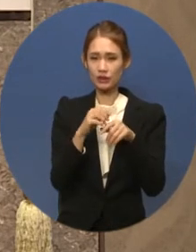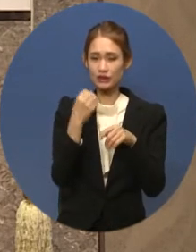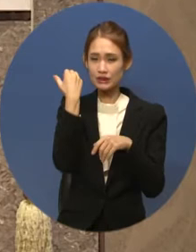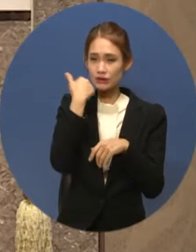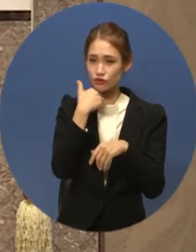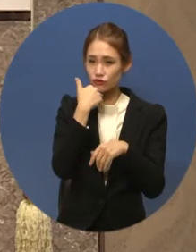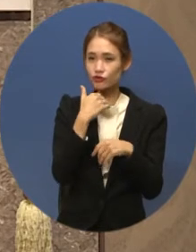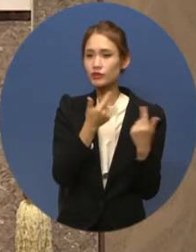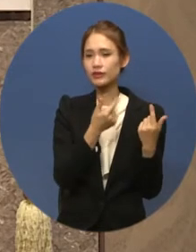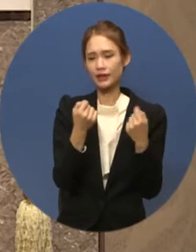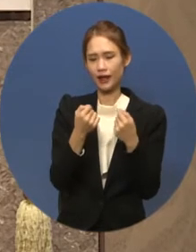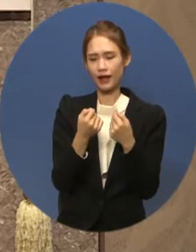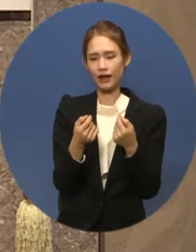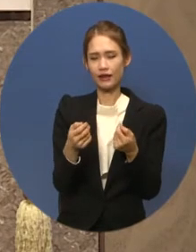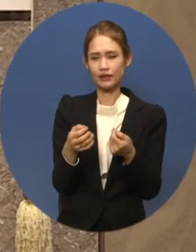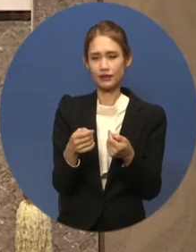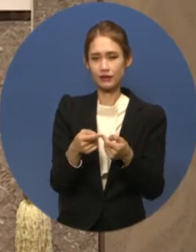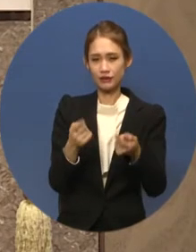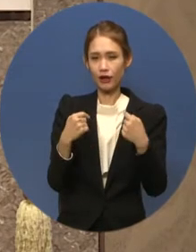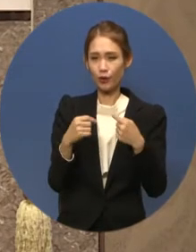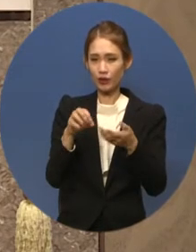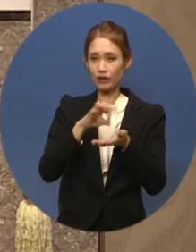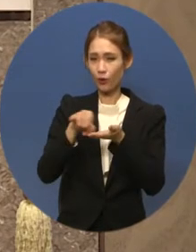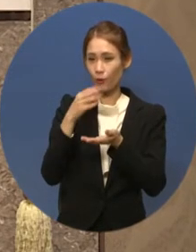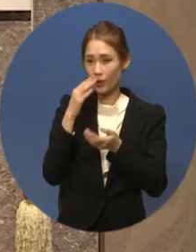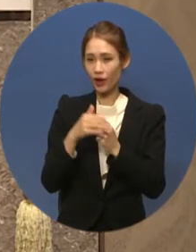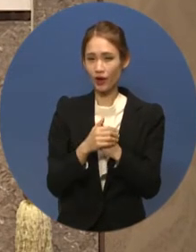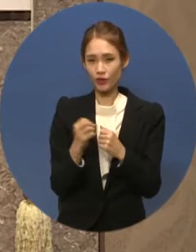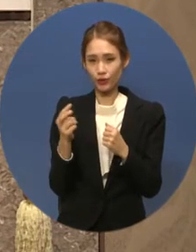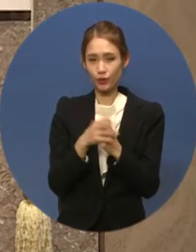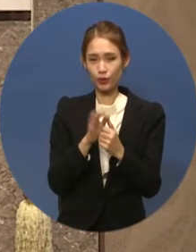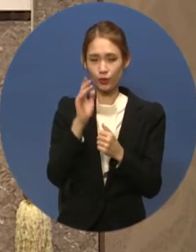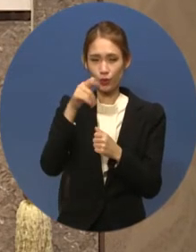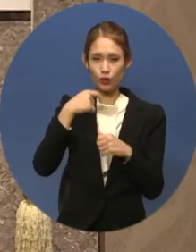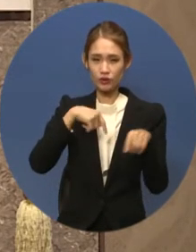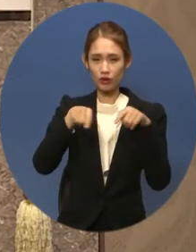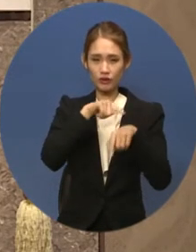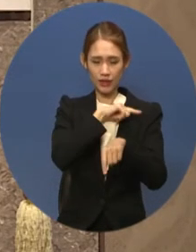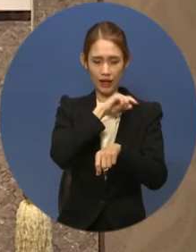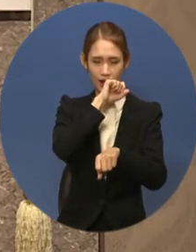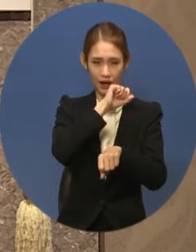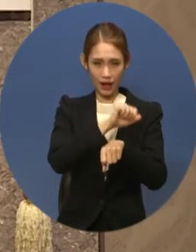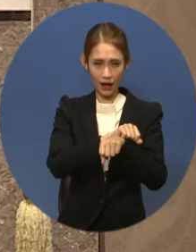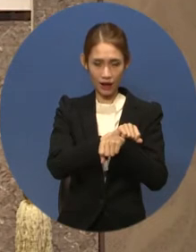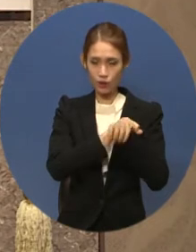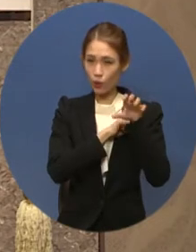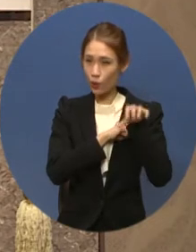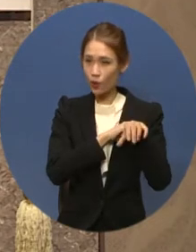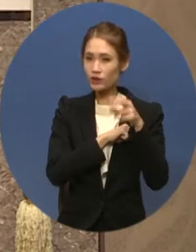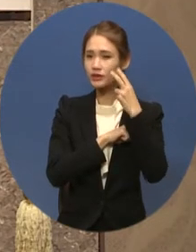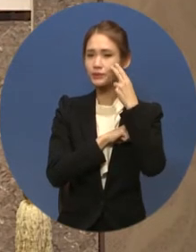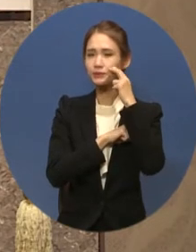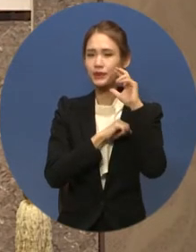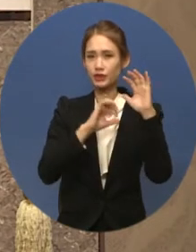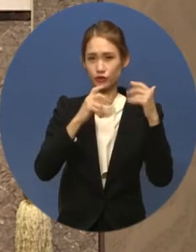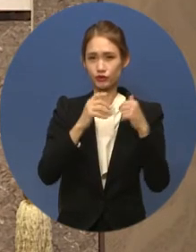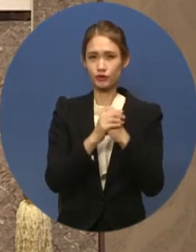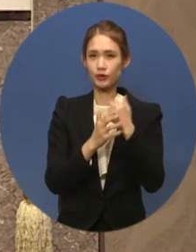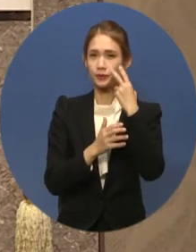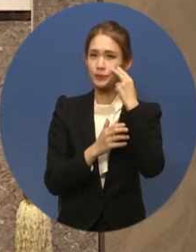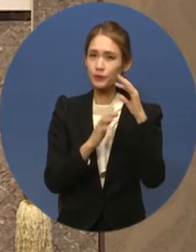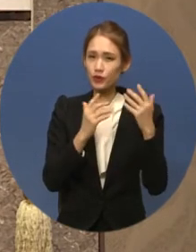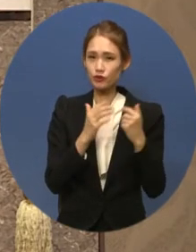언제든지 이용 하실 수 있고요 업 보온 정책에 가장 잘 되어있다는 것이 이제 미국 같은 것이죠 이제 미국에서는